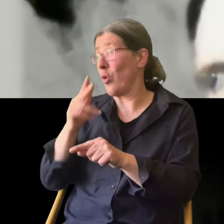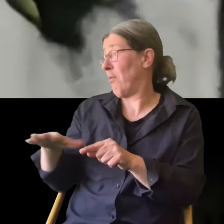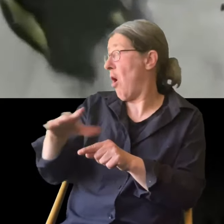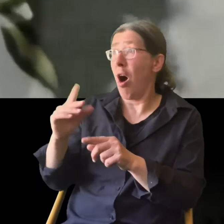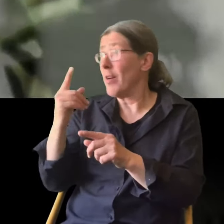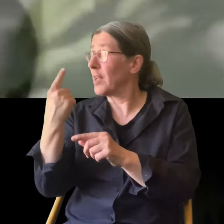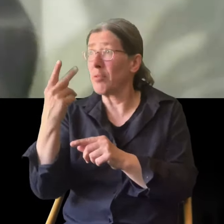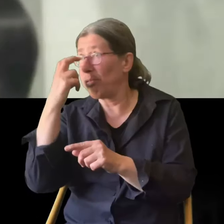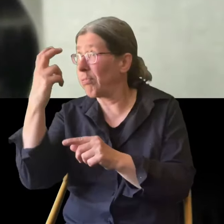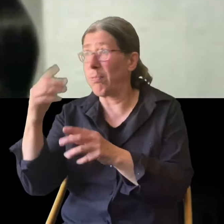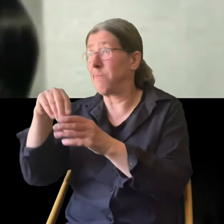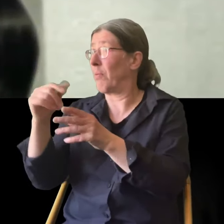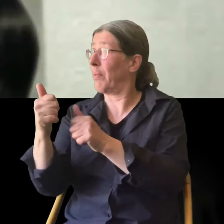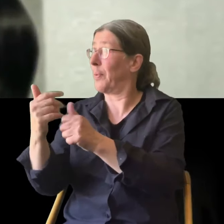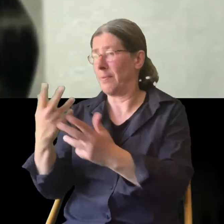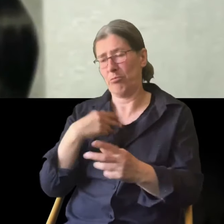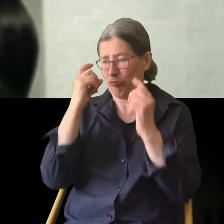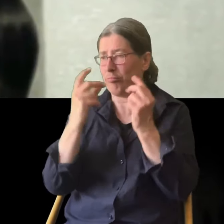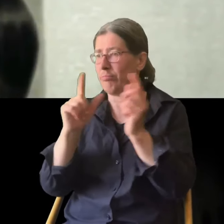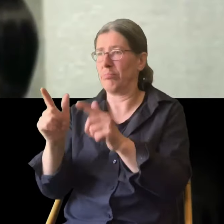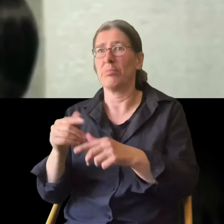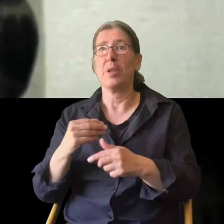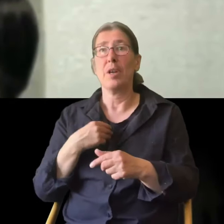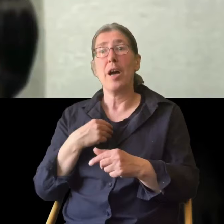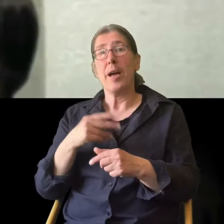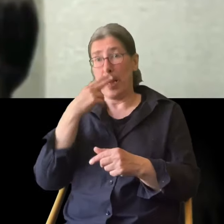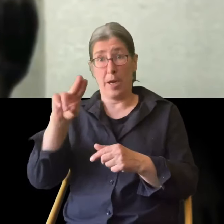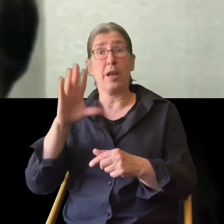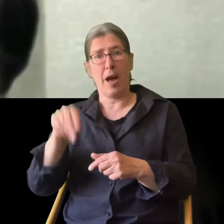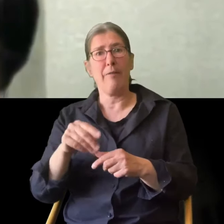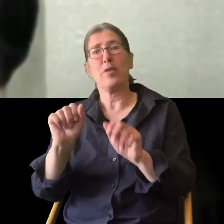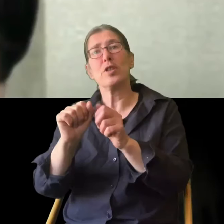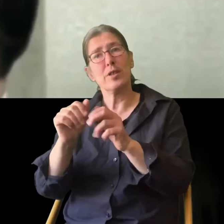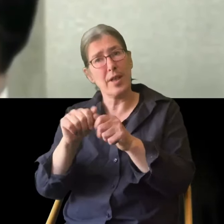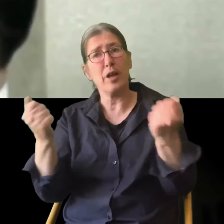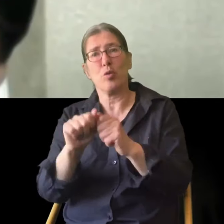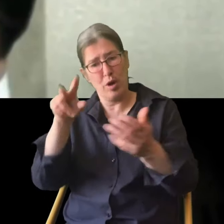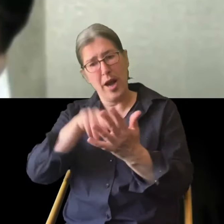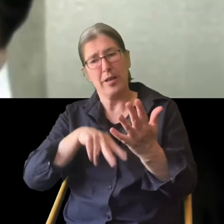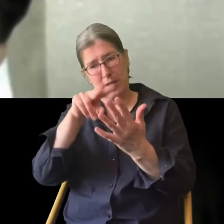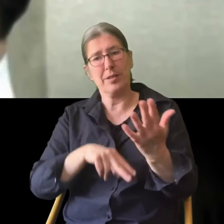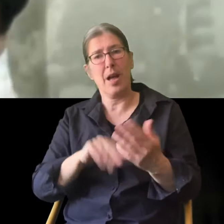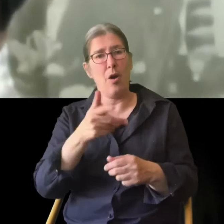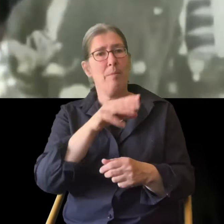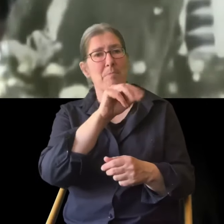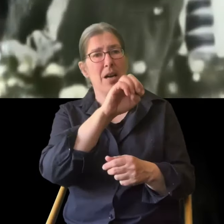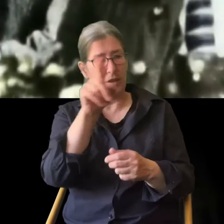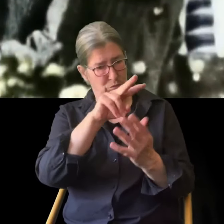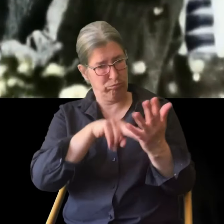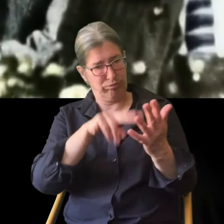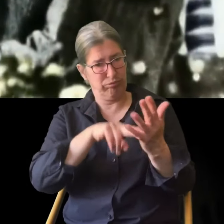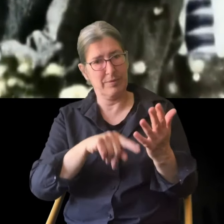Bestrebens der Nation nennt. Hitler darf jede Zeitung anfordern und beginnt sogar, Schriften von Marx zu lesen.